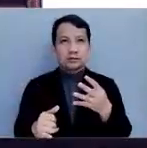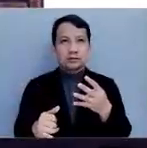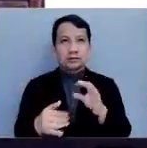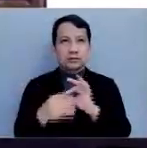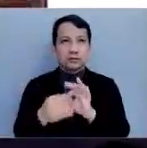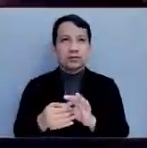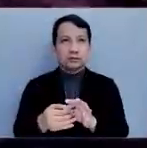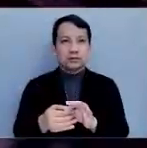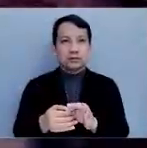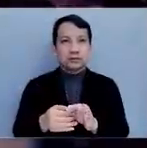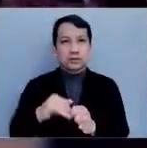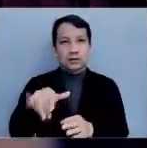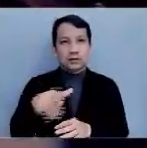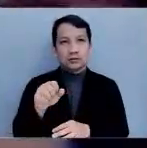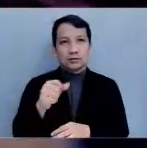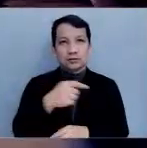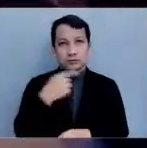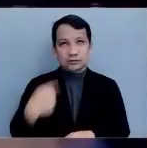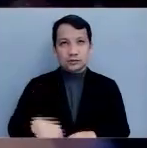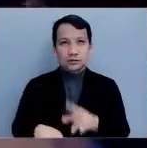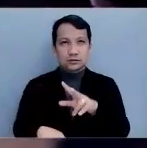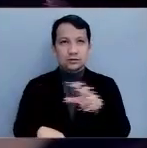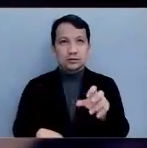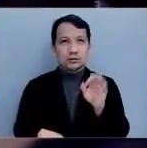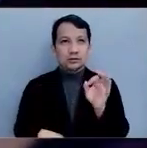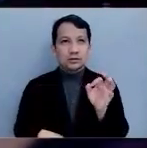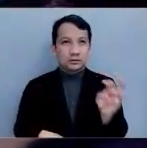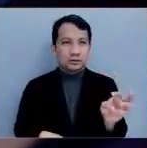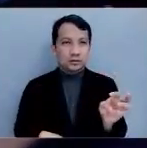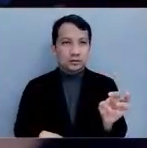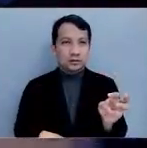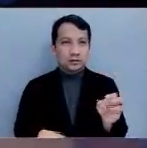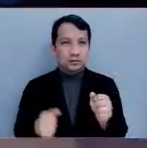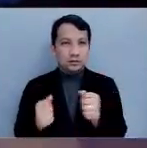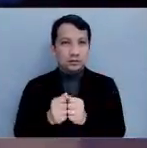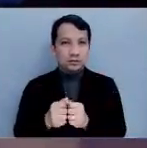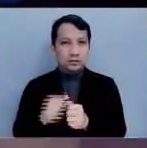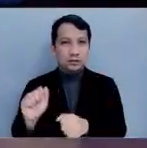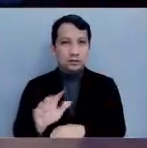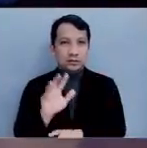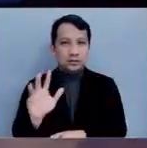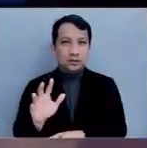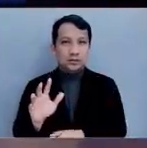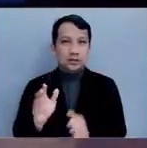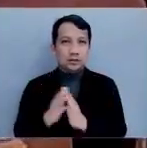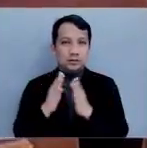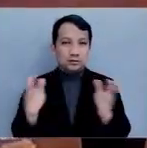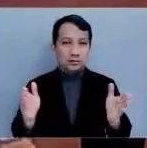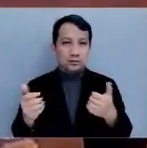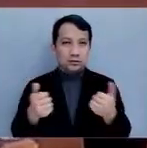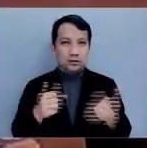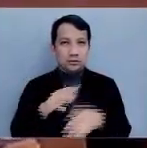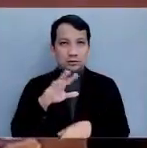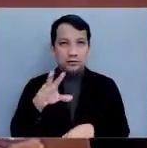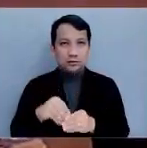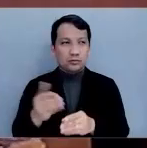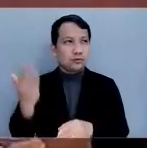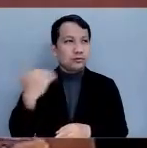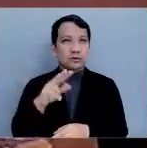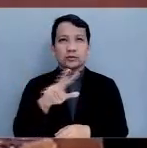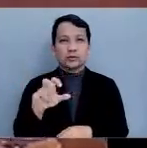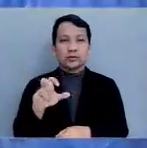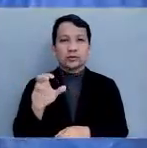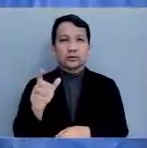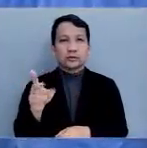sa Hangzhou, China. 396 athletes ang sasabak sa ASEAN, mas malaking contingent kumpara sa